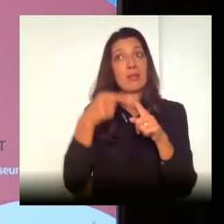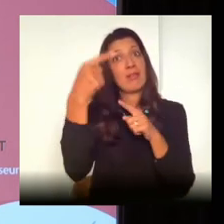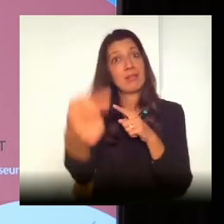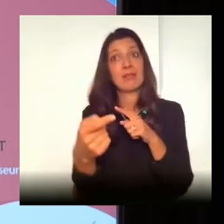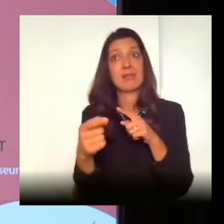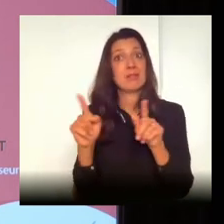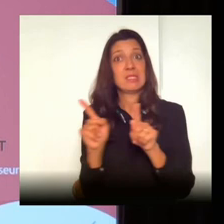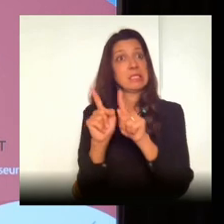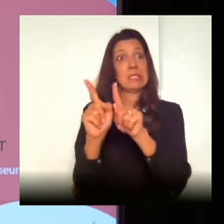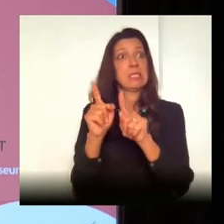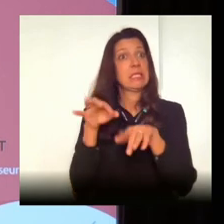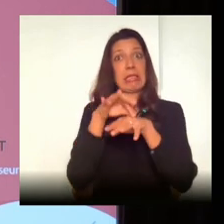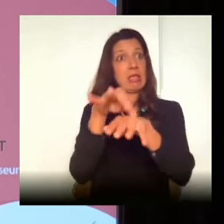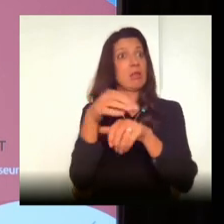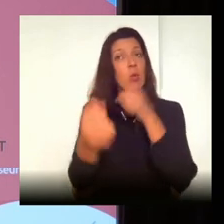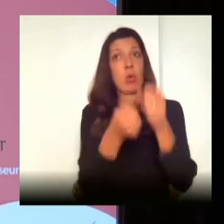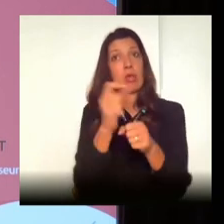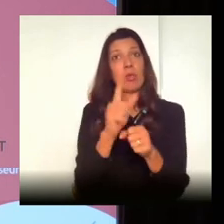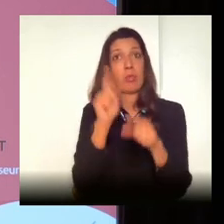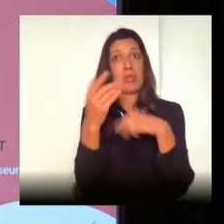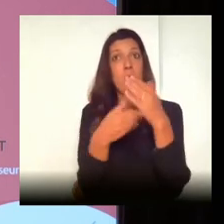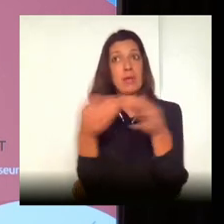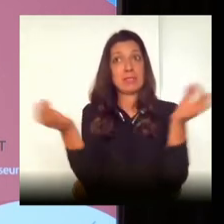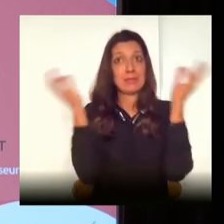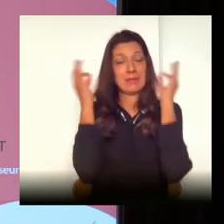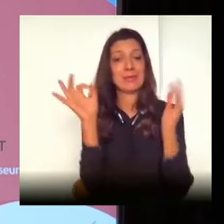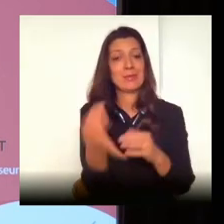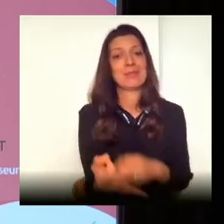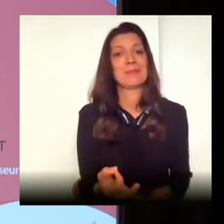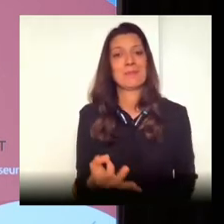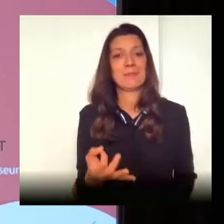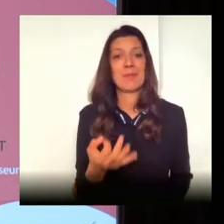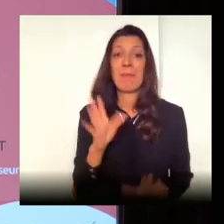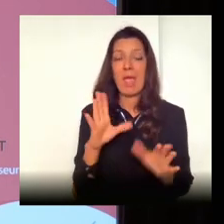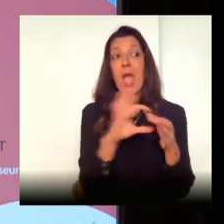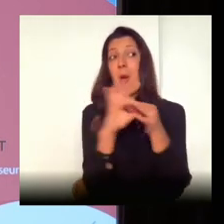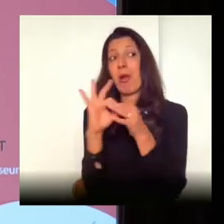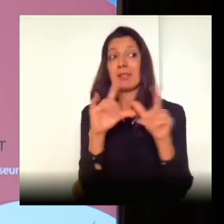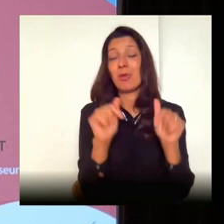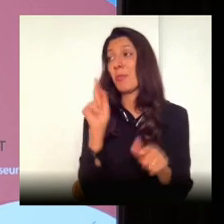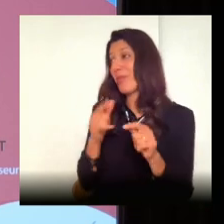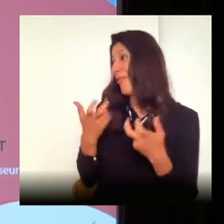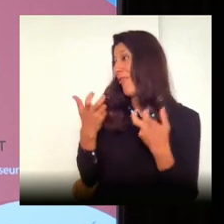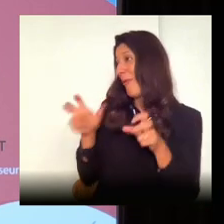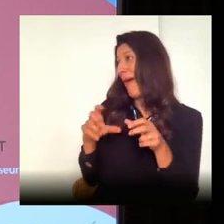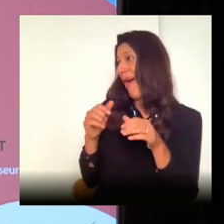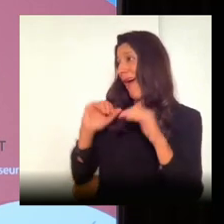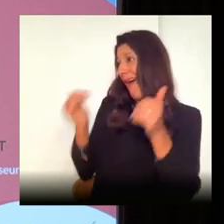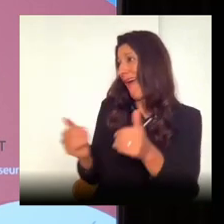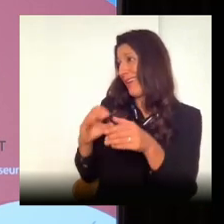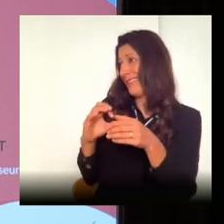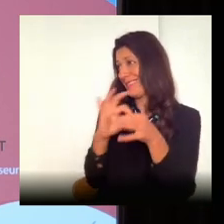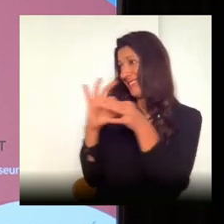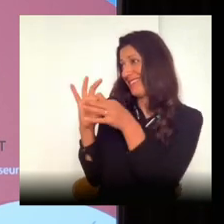d'un guide pour courir. Bon, cela dit, la relation humaine avec un guide aussi, est aussi oui, très importante. Qu'il a pas envie de s'en passer. Exactement, exactement.